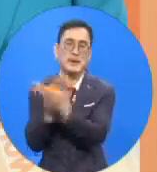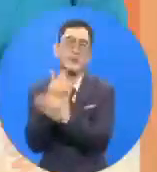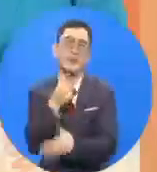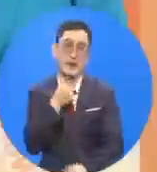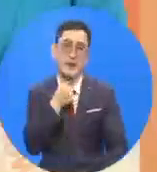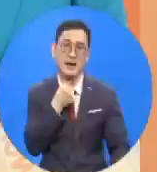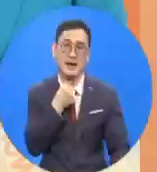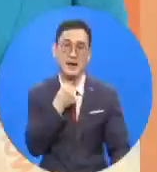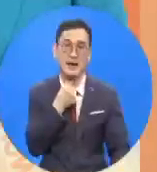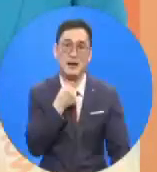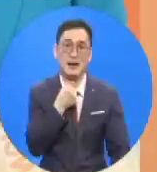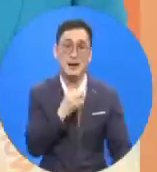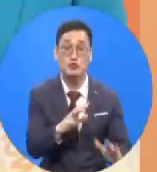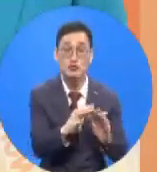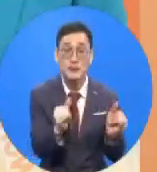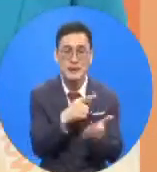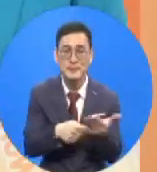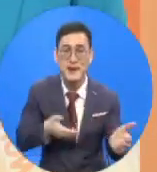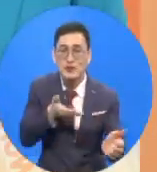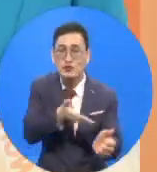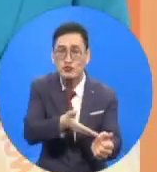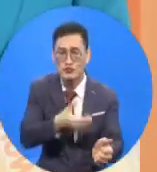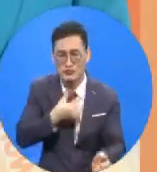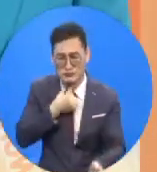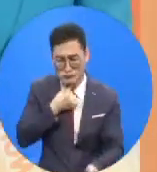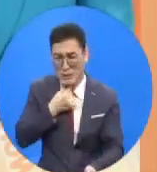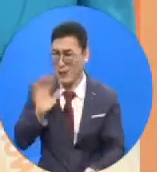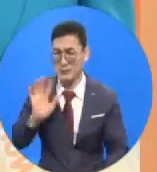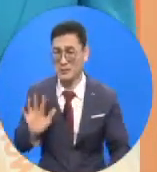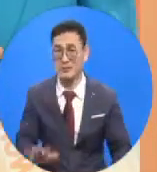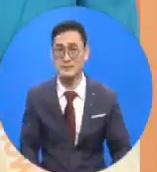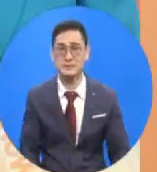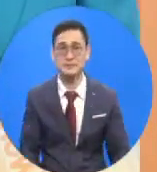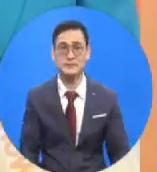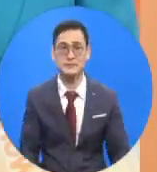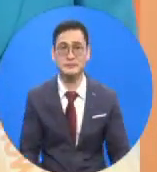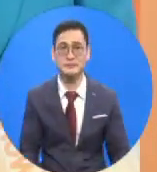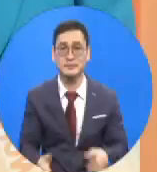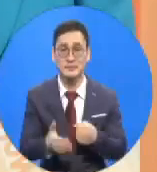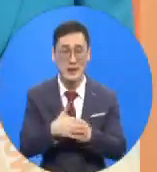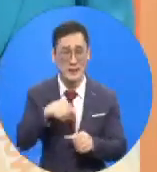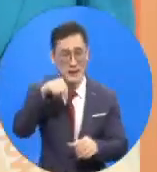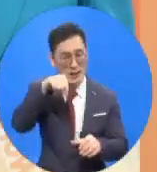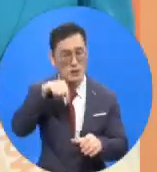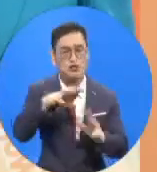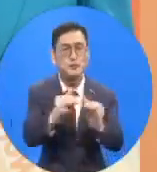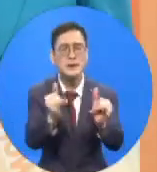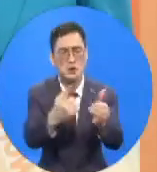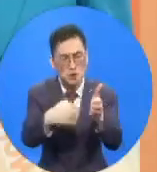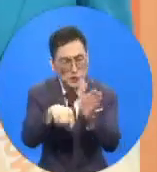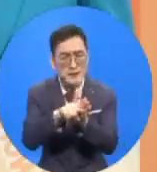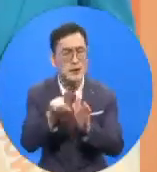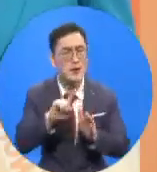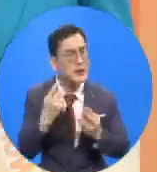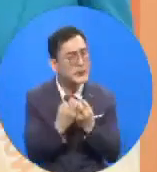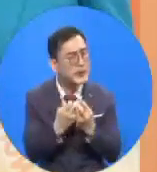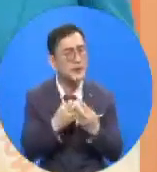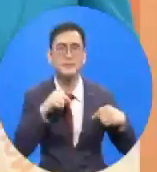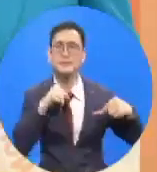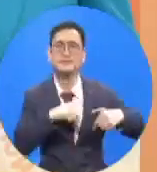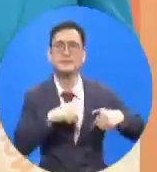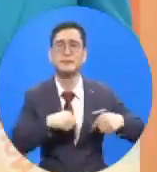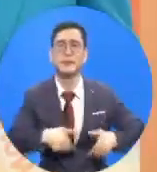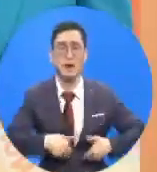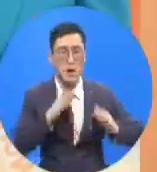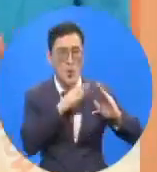해서 고민 들에게 피해를 주고 싶지 않기 때문에 금제를 좀 심도깊게 논의에서 정말 우리나라 공공의료 를 혁대를 해서